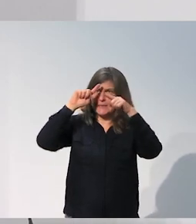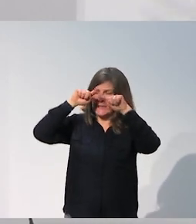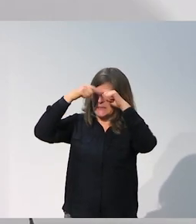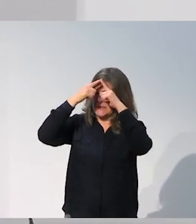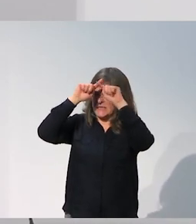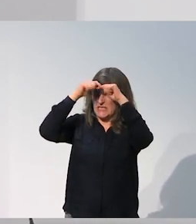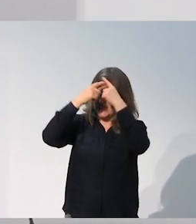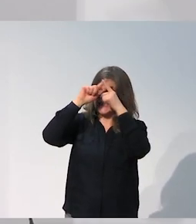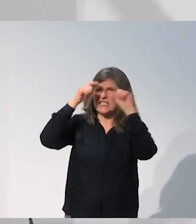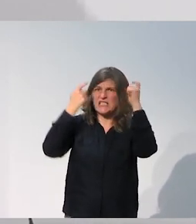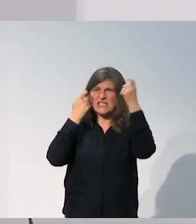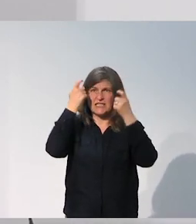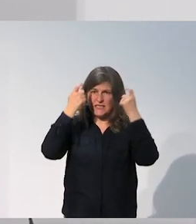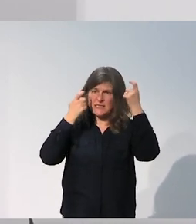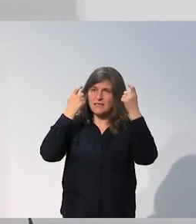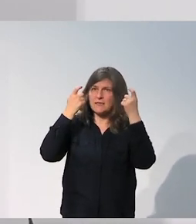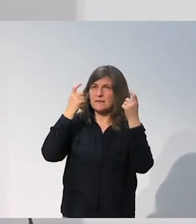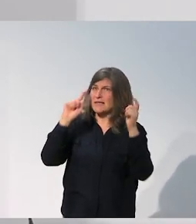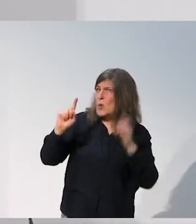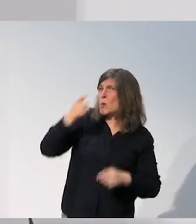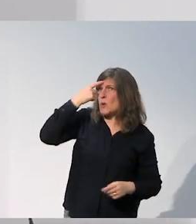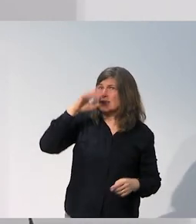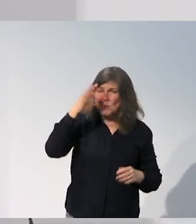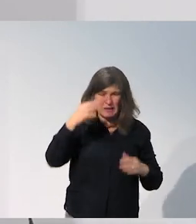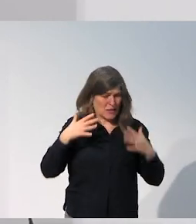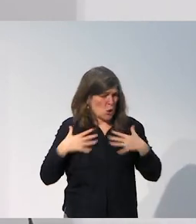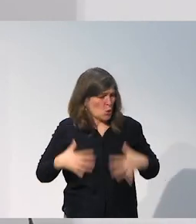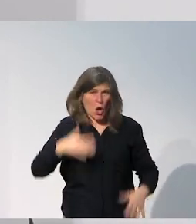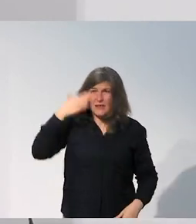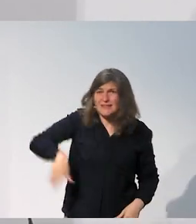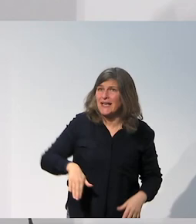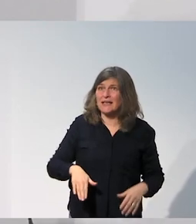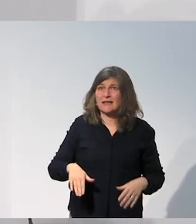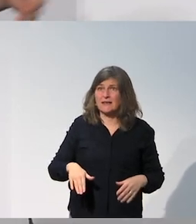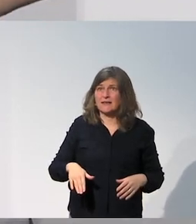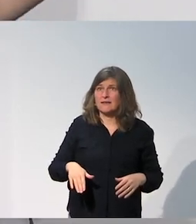cette matière traverse sa conscience, traverse son corps, secoue son corps,